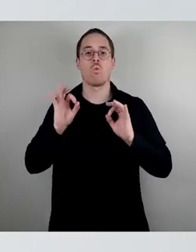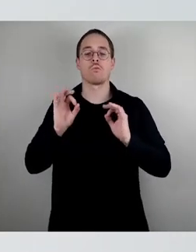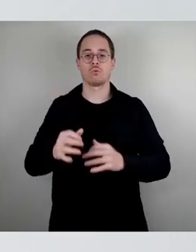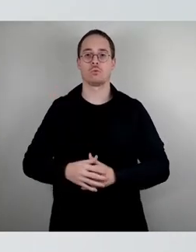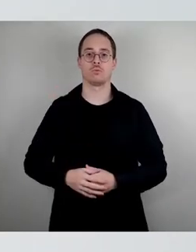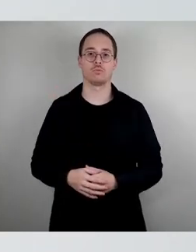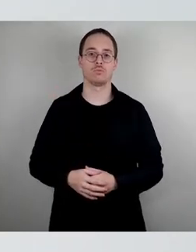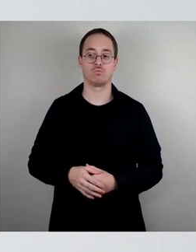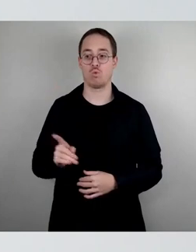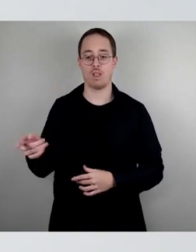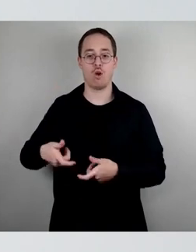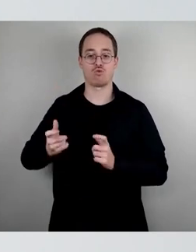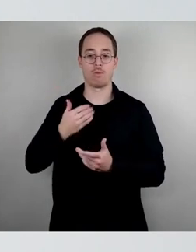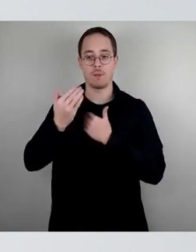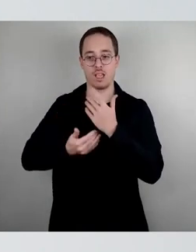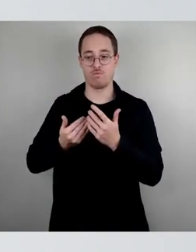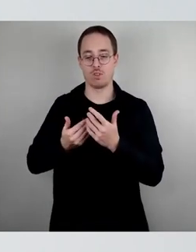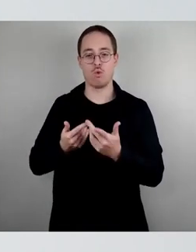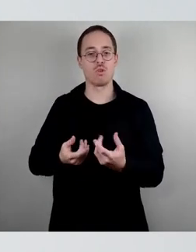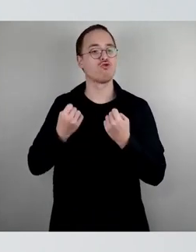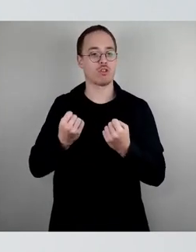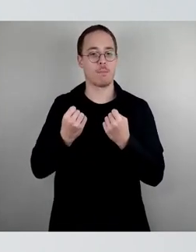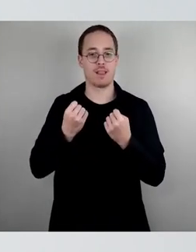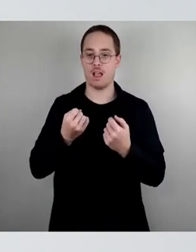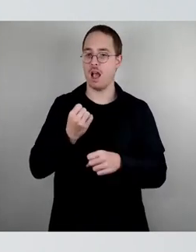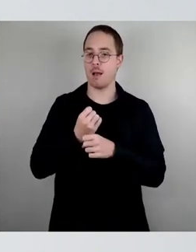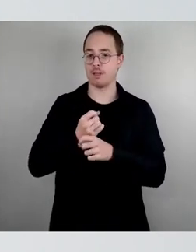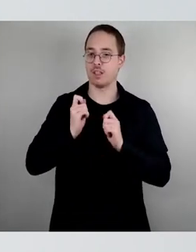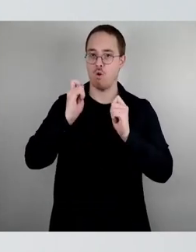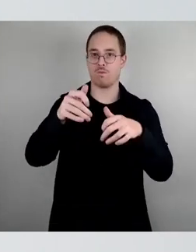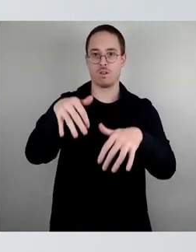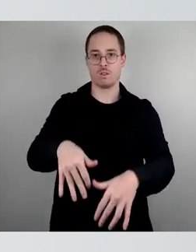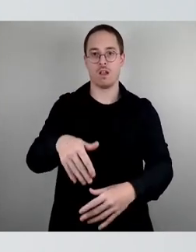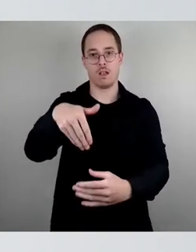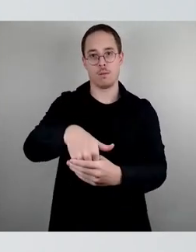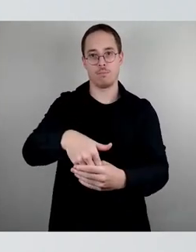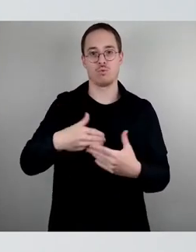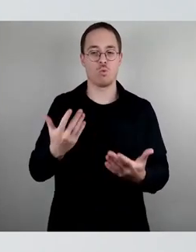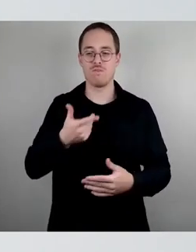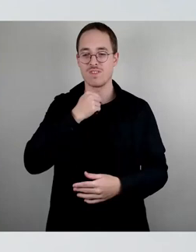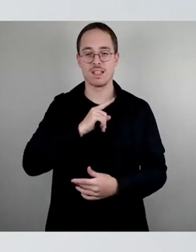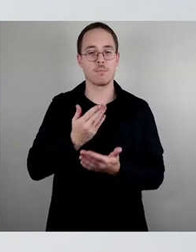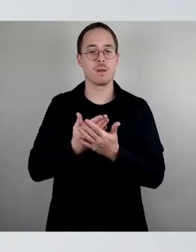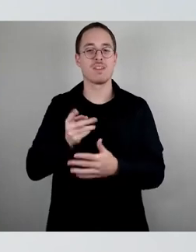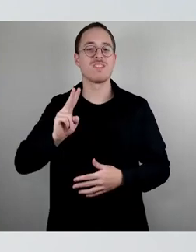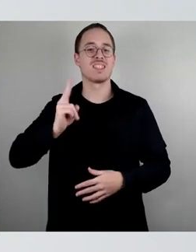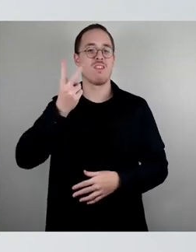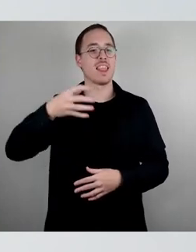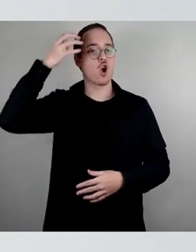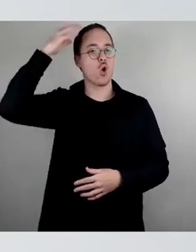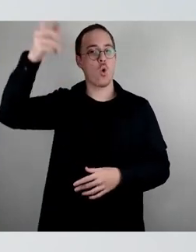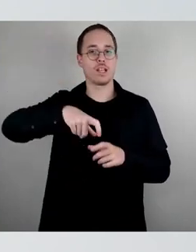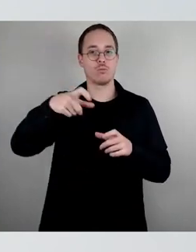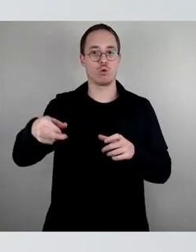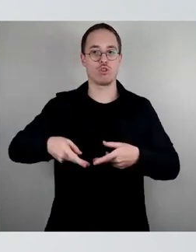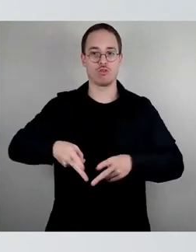gibt, sorgt dafür, dass wir eben hier keine zweite Königsbrücker Straße bekommen, sondern dass wir die Diskussion um die Verkehrsanlage und gerade die